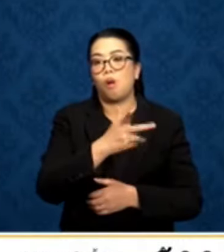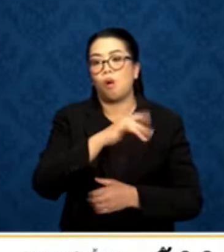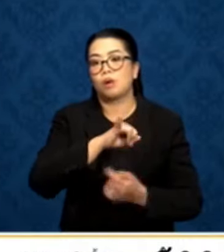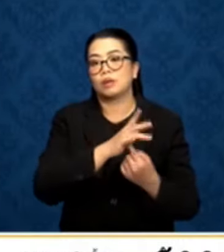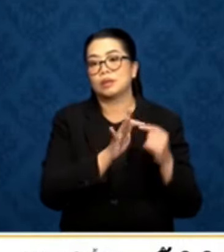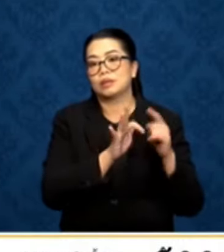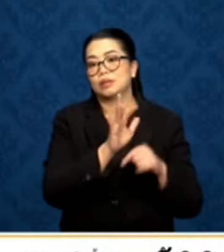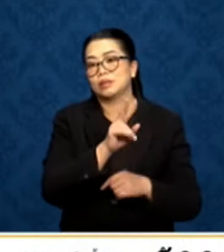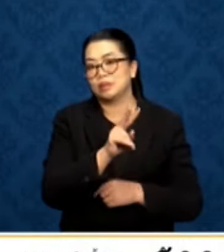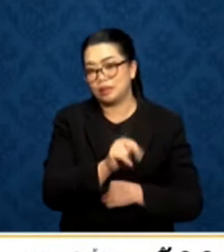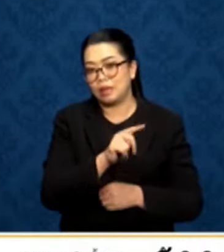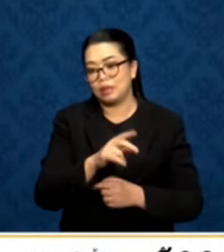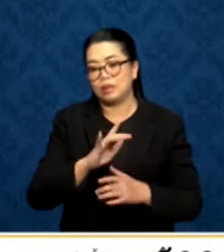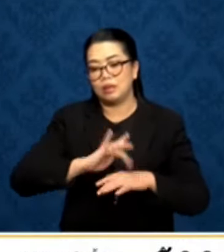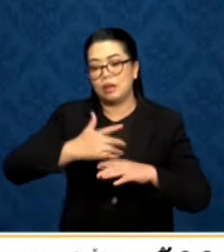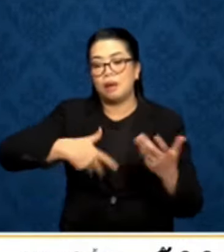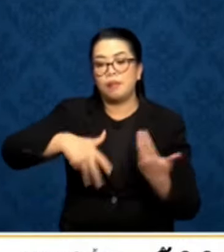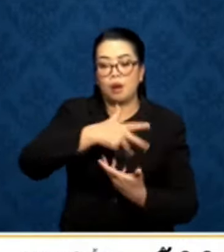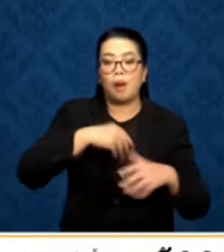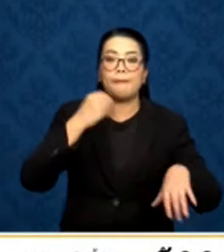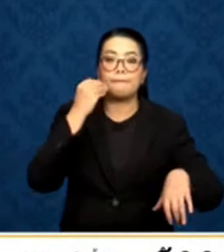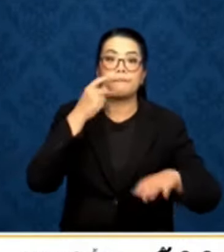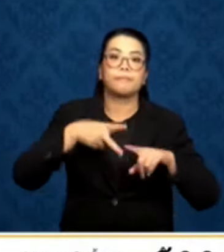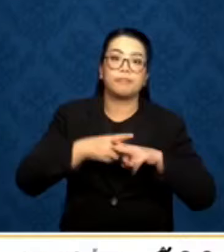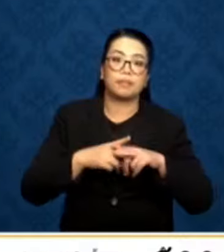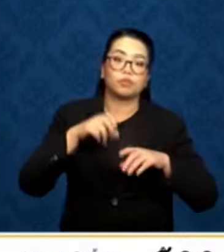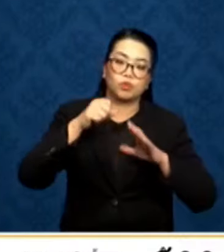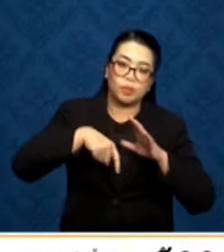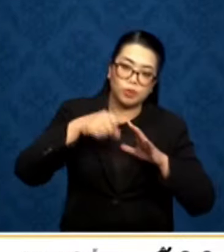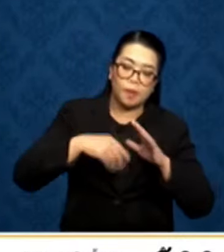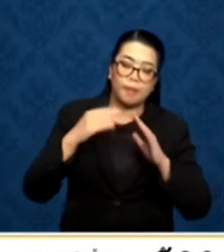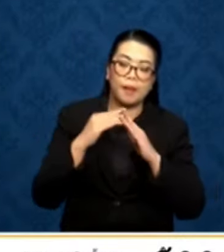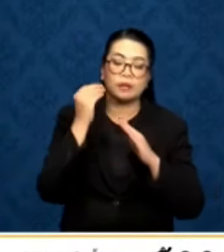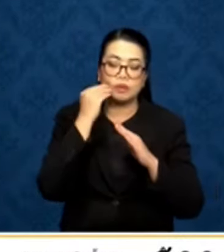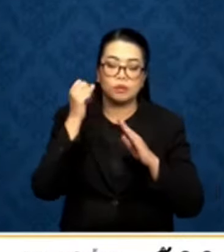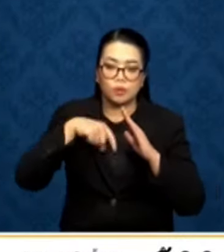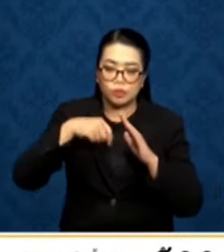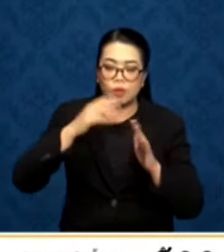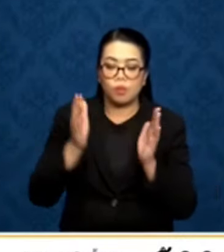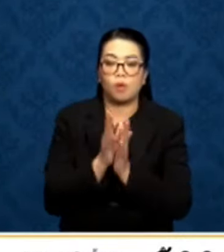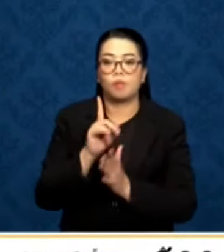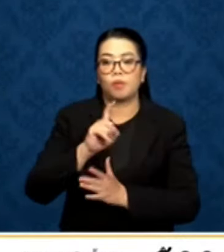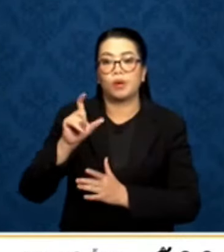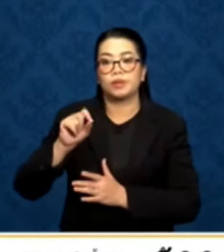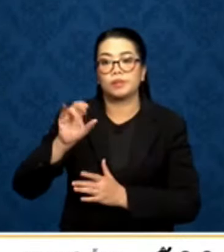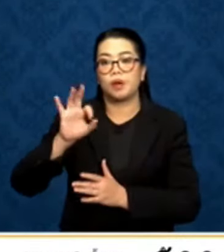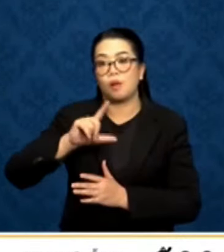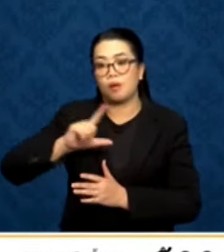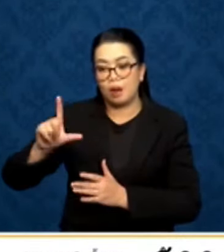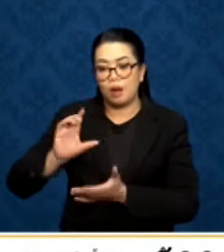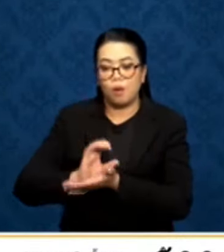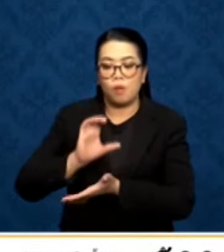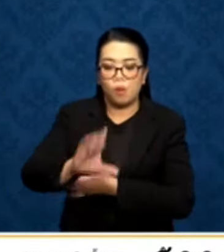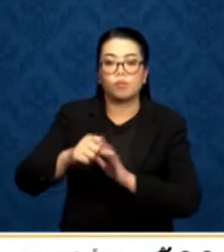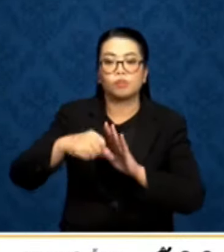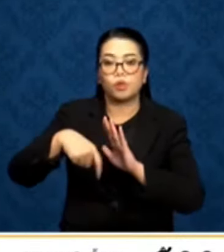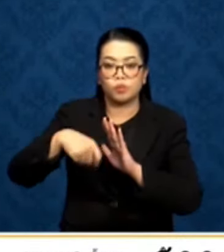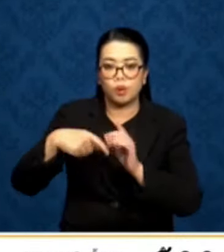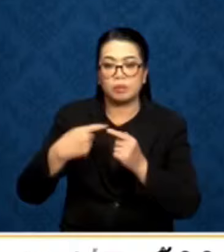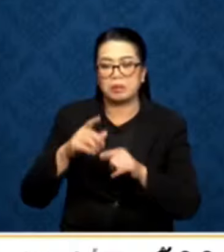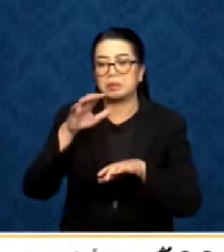แซมสภาพแวดล้อมในปี 68นะครับเรามีอยู่ 129ล้านบาทครับท่านประธานครับแต่ว่าดูเหมือนว่าจะไป